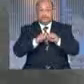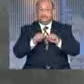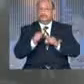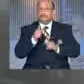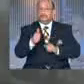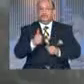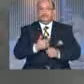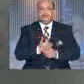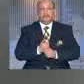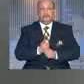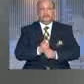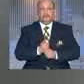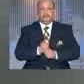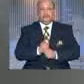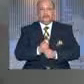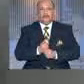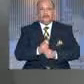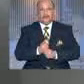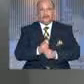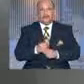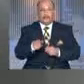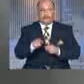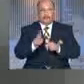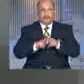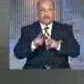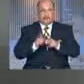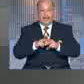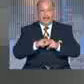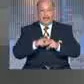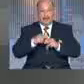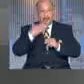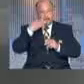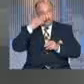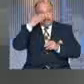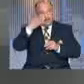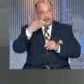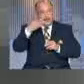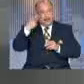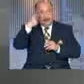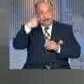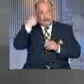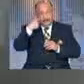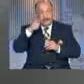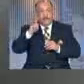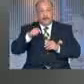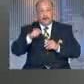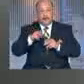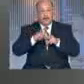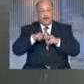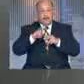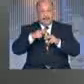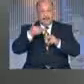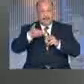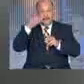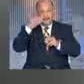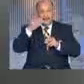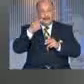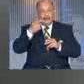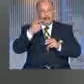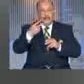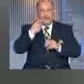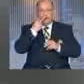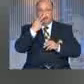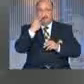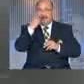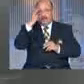تعملهم العمليتين هذوما في نفس الوقت. هذه العملية الجراحية أجريت مباشرة عبر الانترنت من المساحة للنزل الذي احتضن